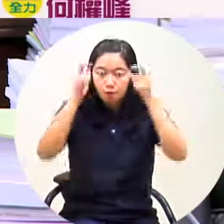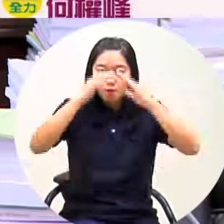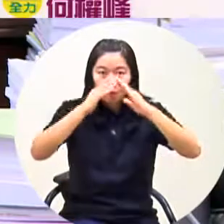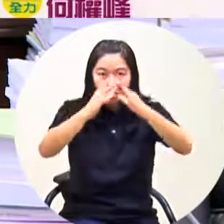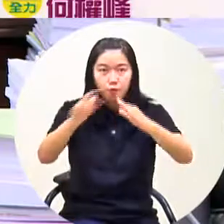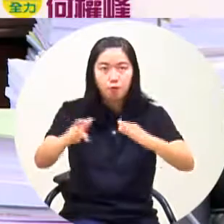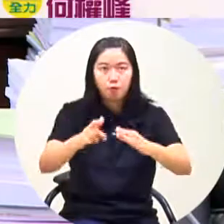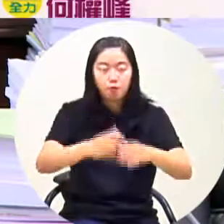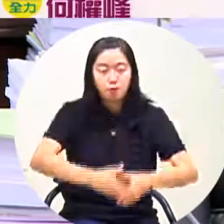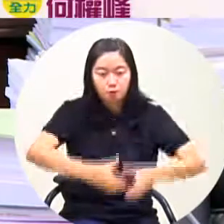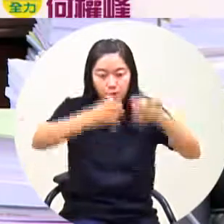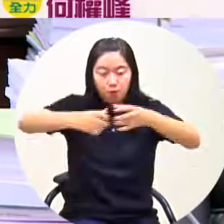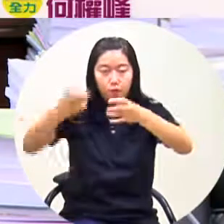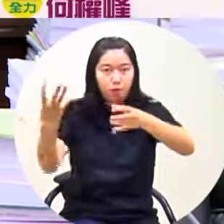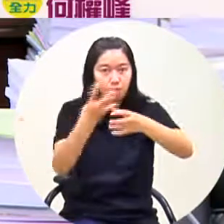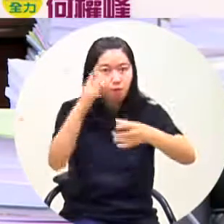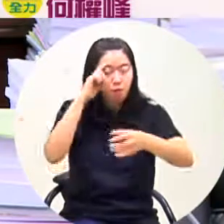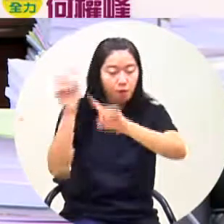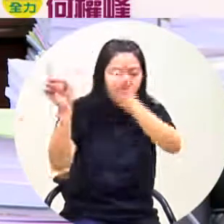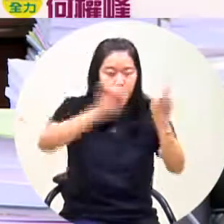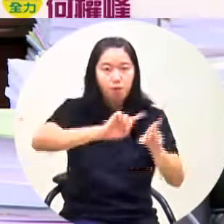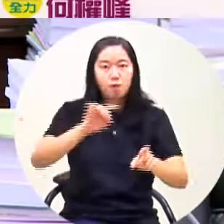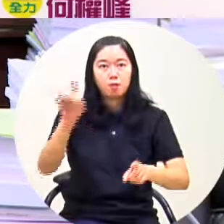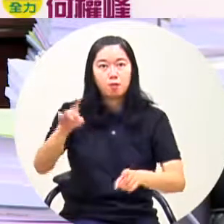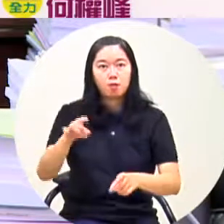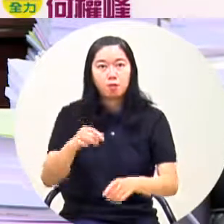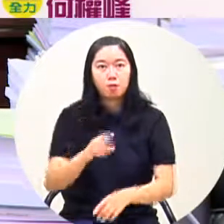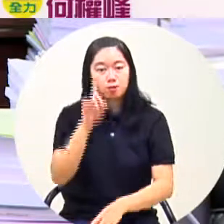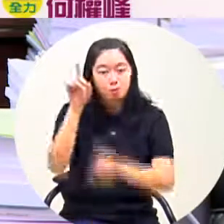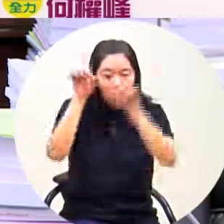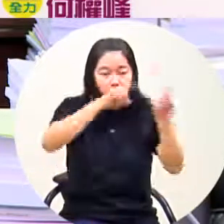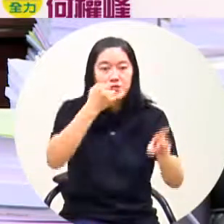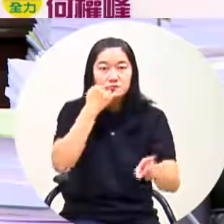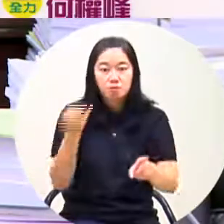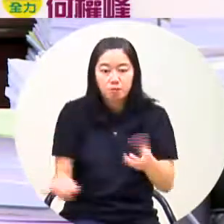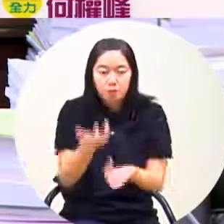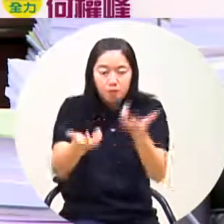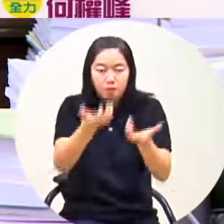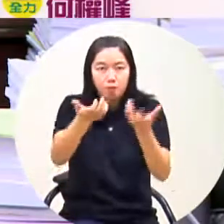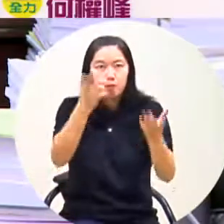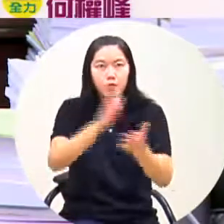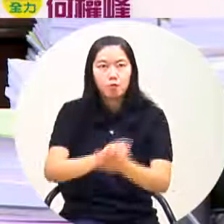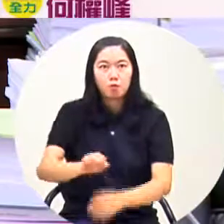来一天如果以设计量来说，它其实是可以烧